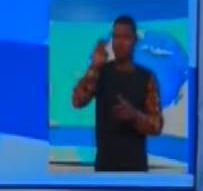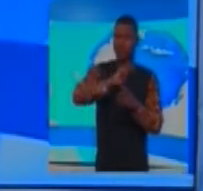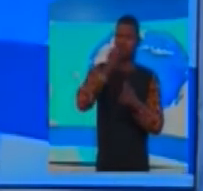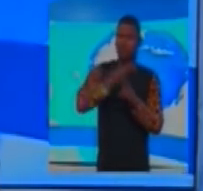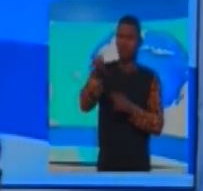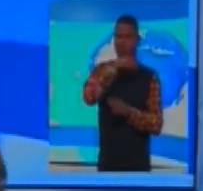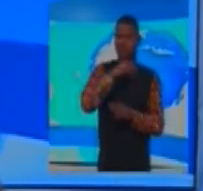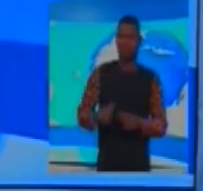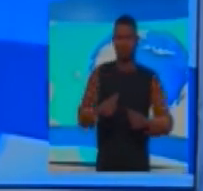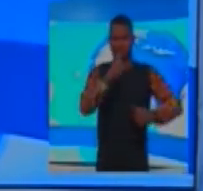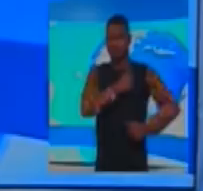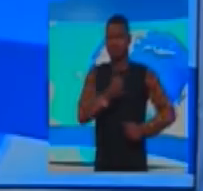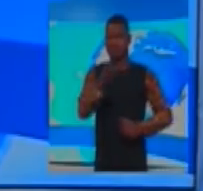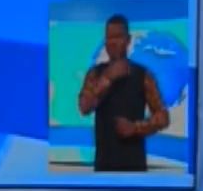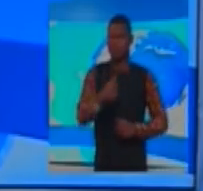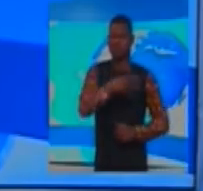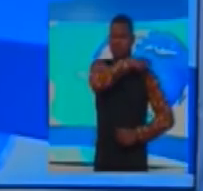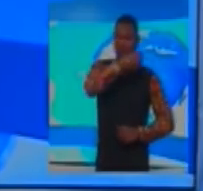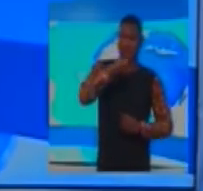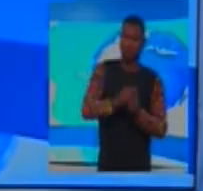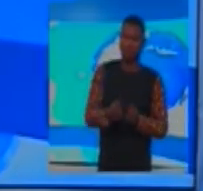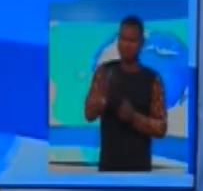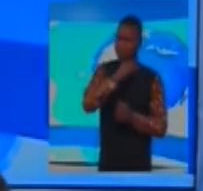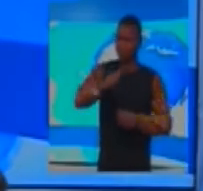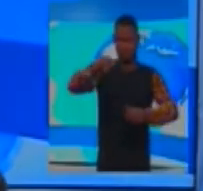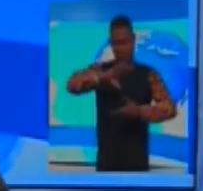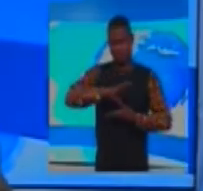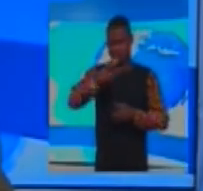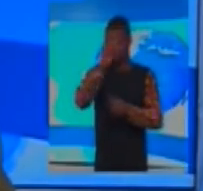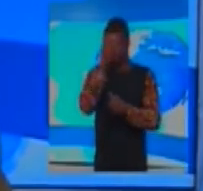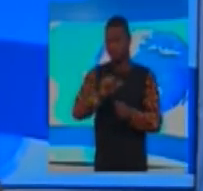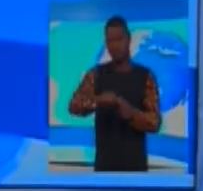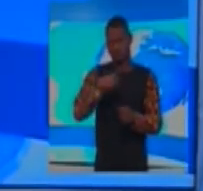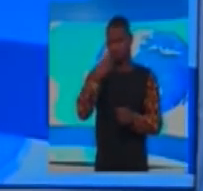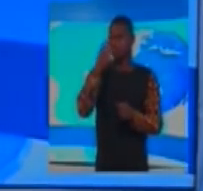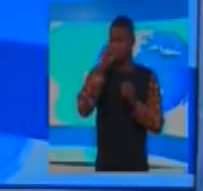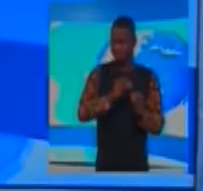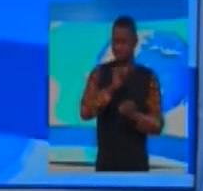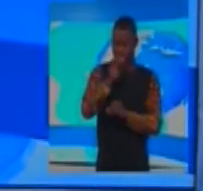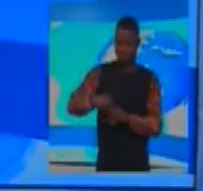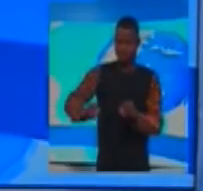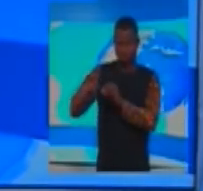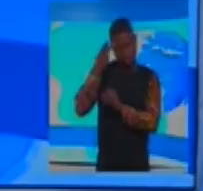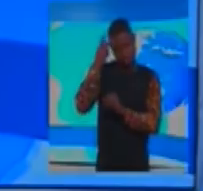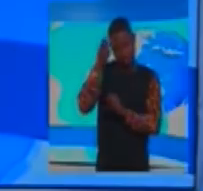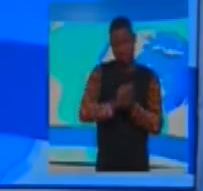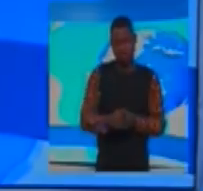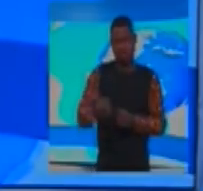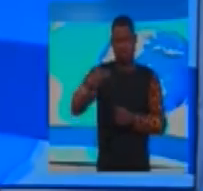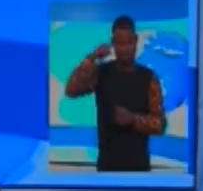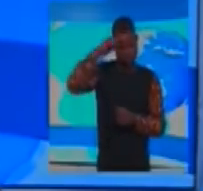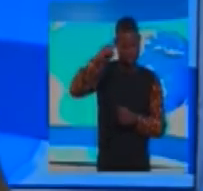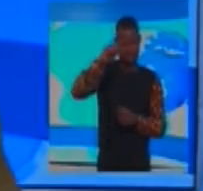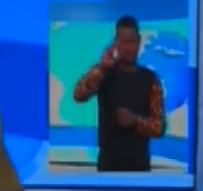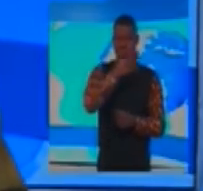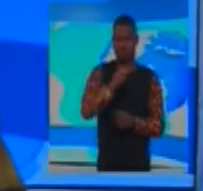chefs contestataires semble satisfaire chacune des différentes parties. Pour le moment, le général à la tête du Conseil